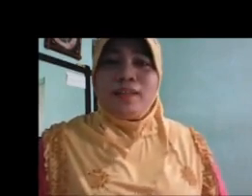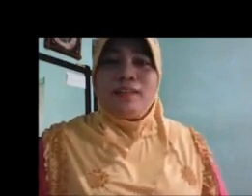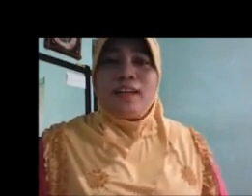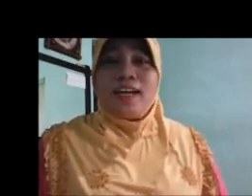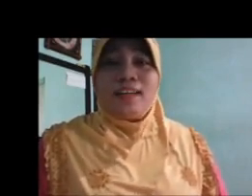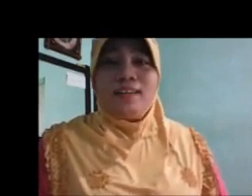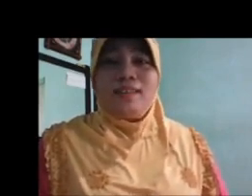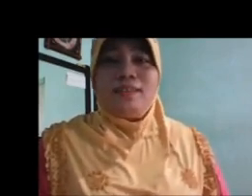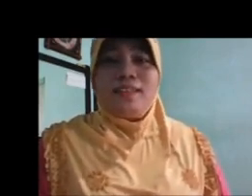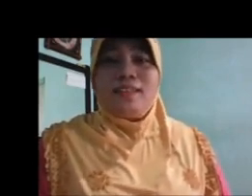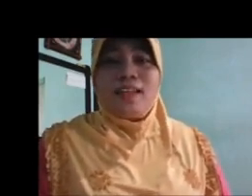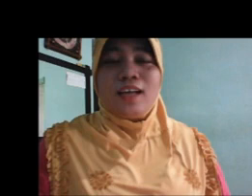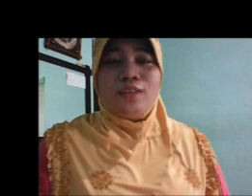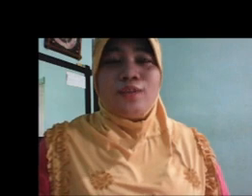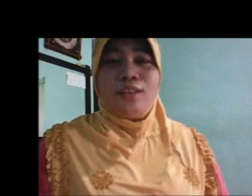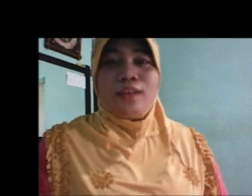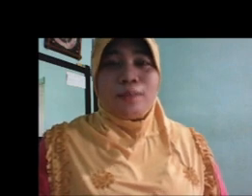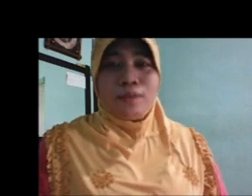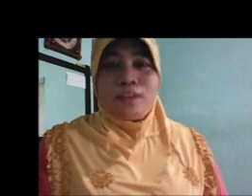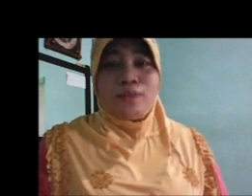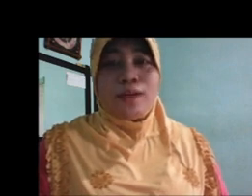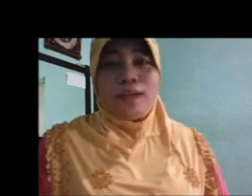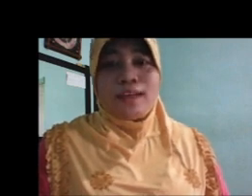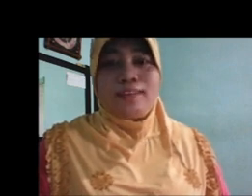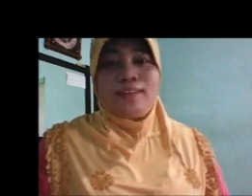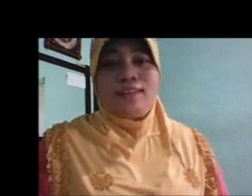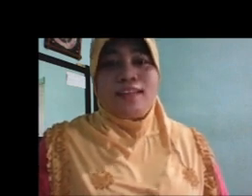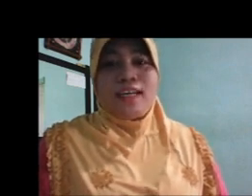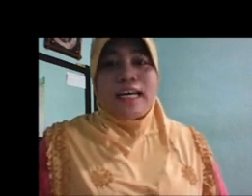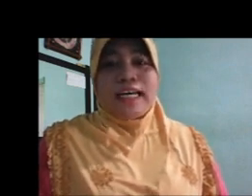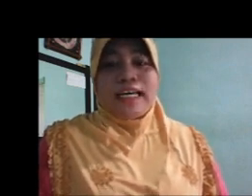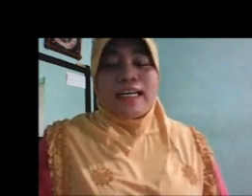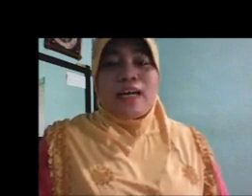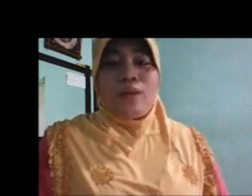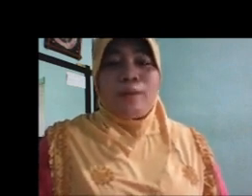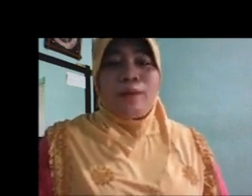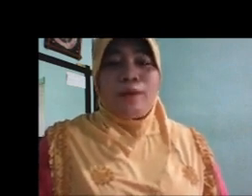Tapi, terkadang istirahat juga tidak perlu dijadwalkan.